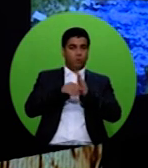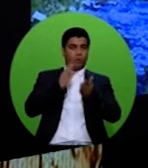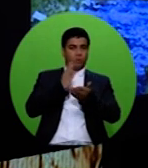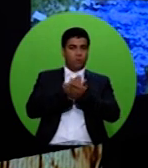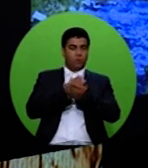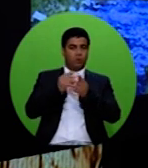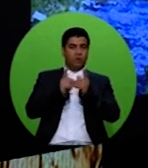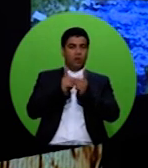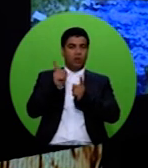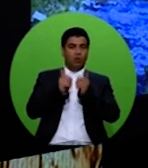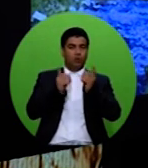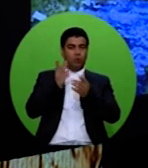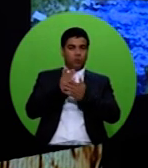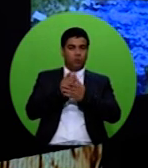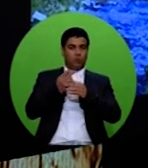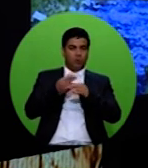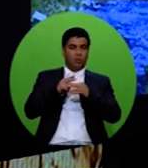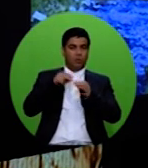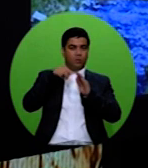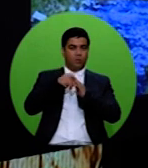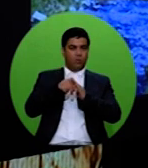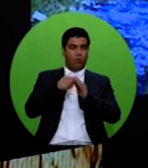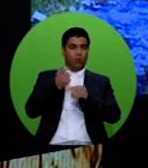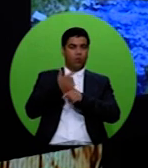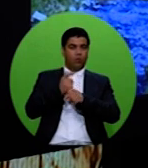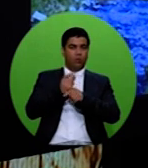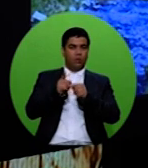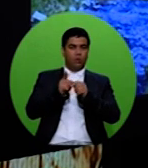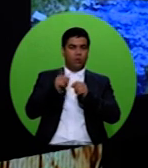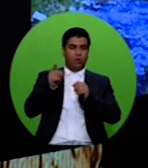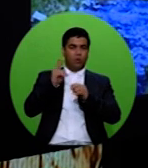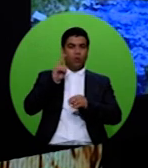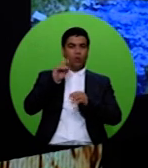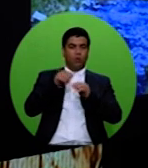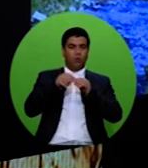есть колючки, мелкие листочки, очень длинные корни.